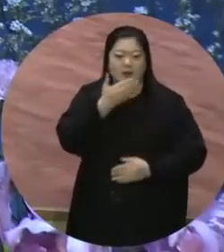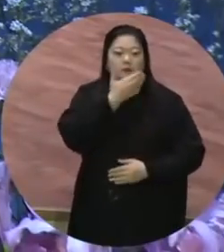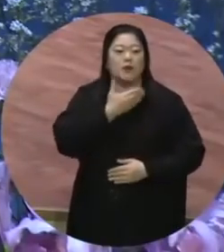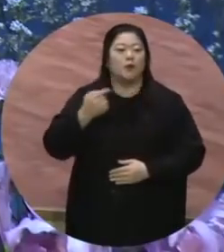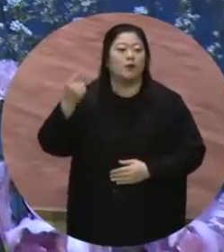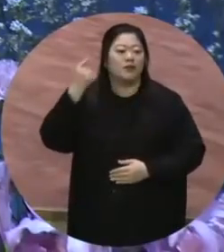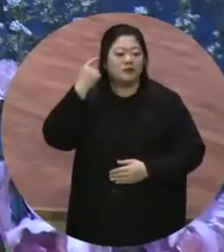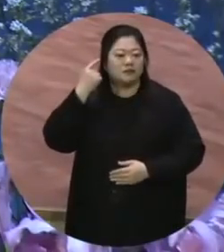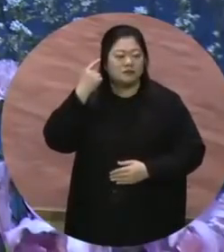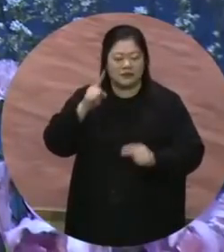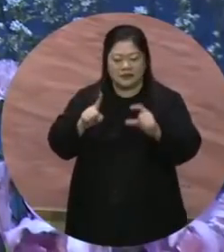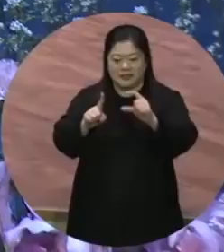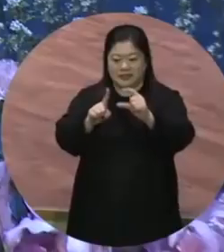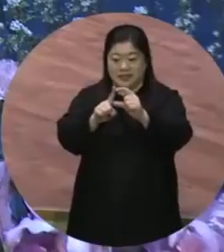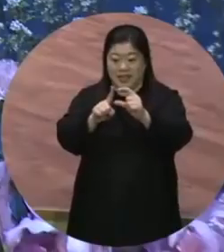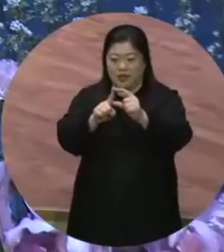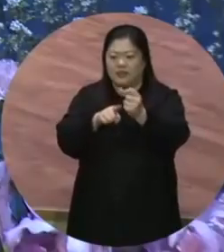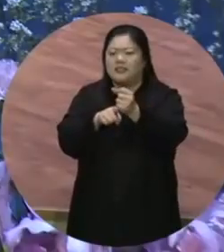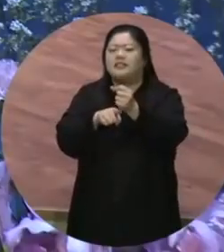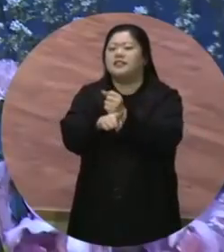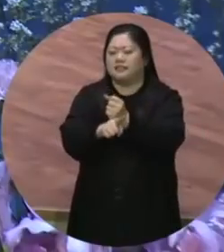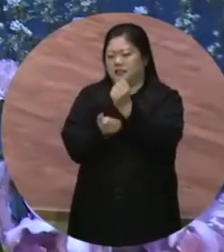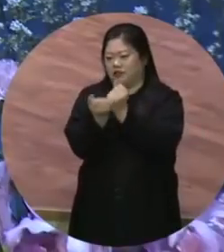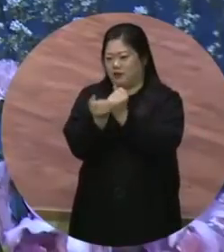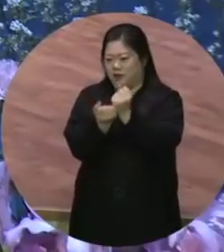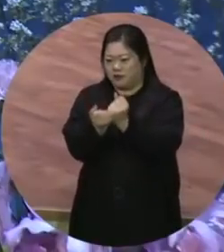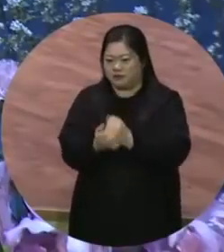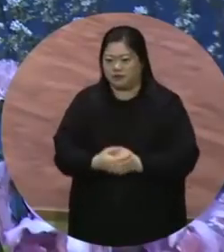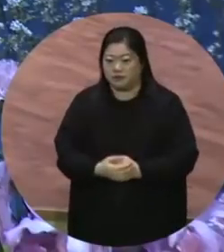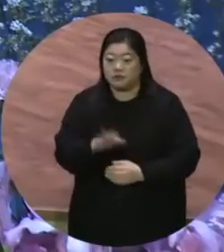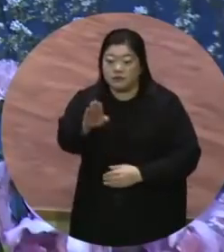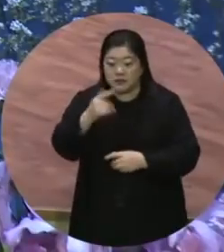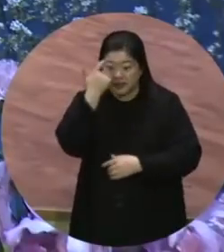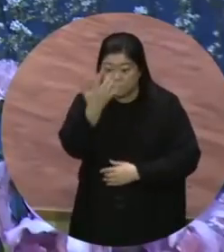복음에 대한 정의를 내리고 있습니다. 복음이 뭐냐?